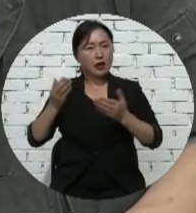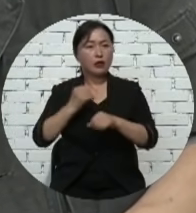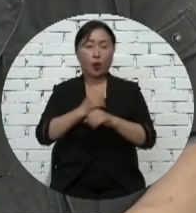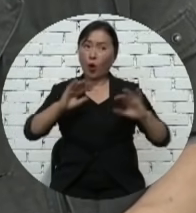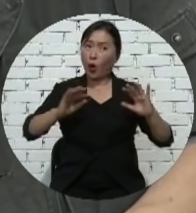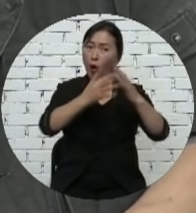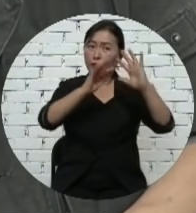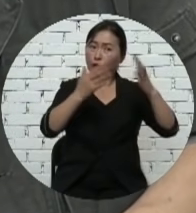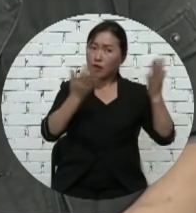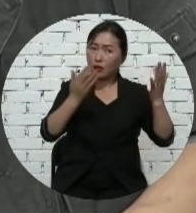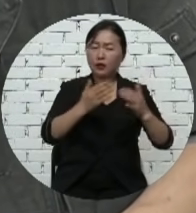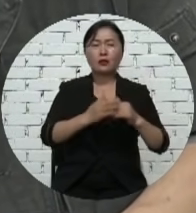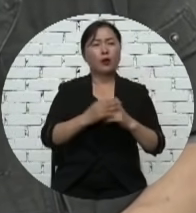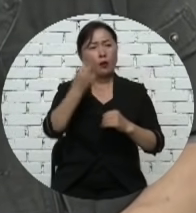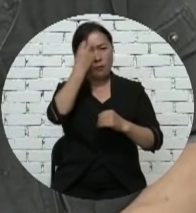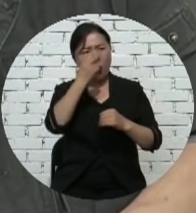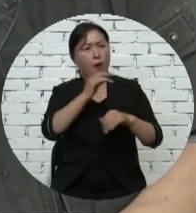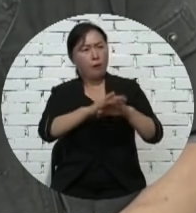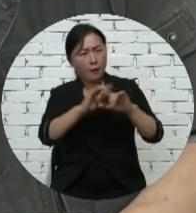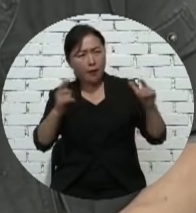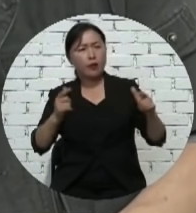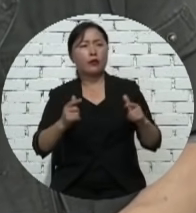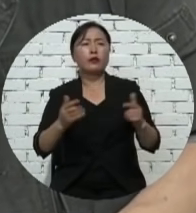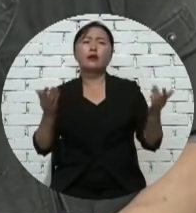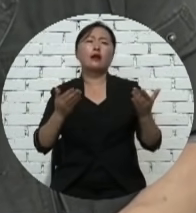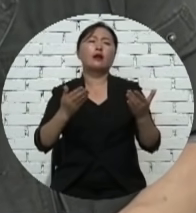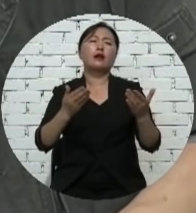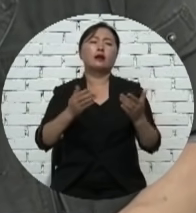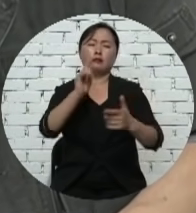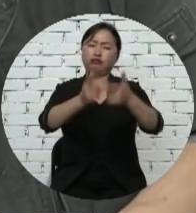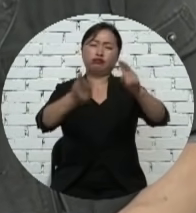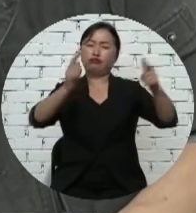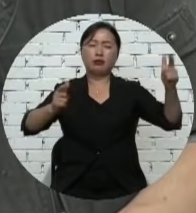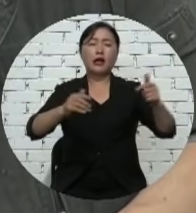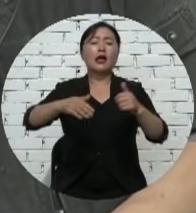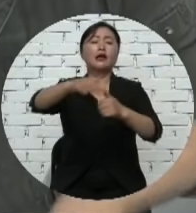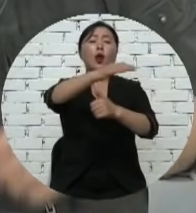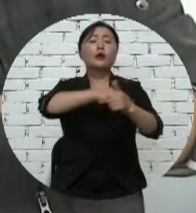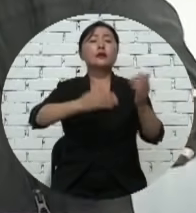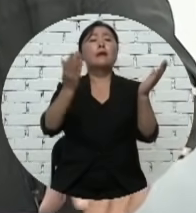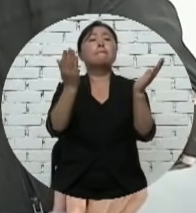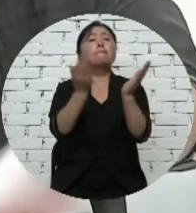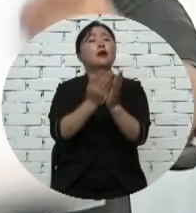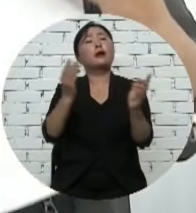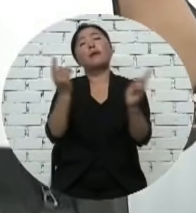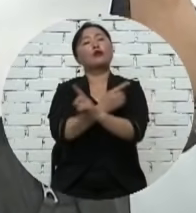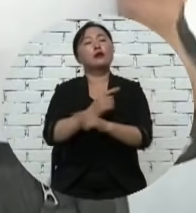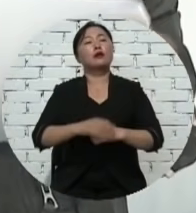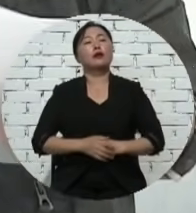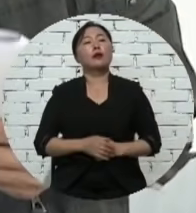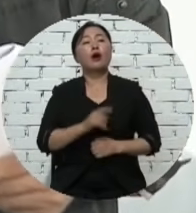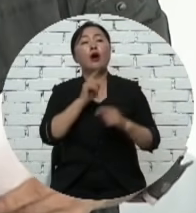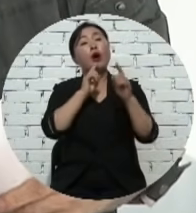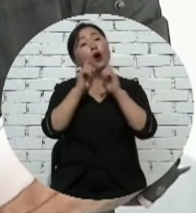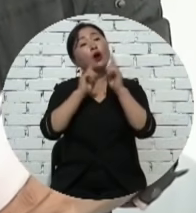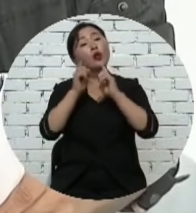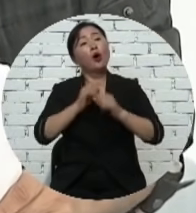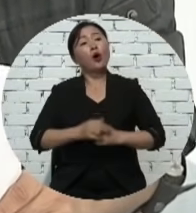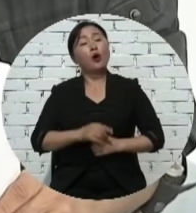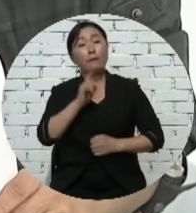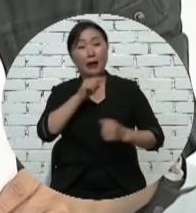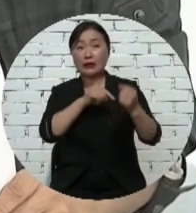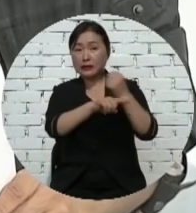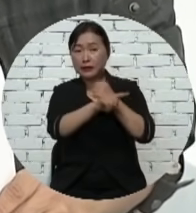건설업체 같은 건 돌관 작업도 해야 되고 있는 것도 그래서 현실에 맞게 바꾸겠다 그렇게 이해하시면 되겠습니다. 언어 인플레이션이라는 게 사실은 결국은